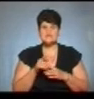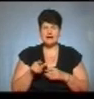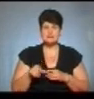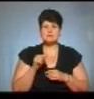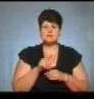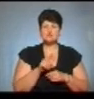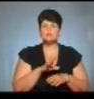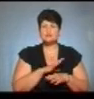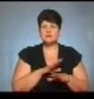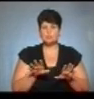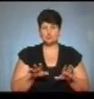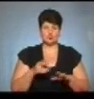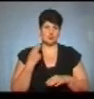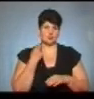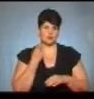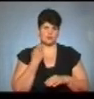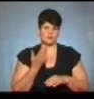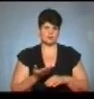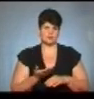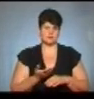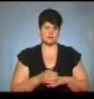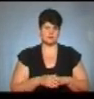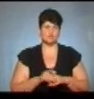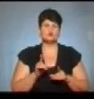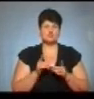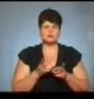тим, щоб не було заборгованості?